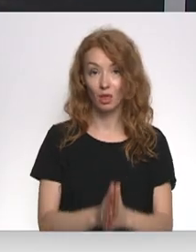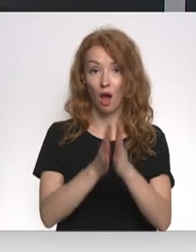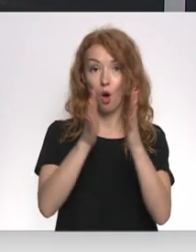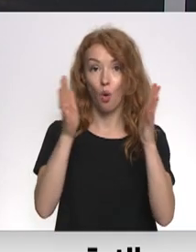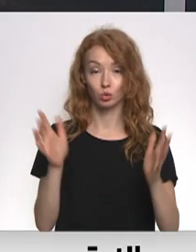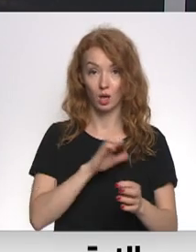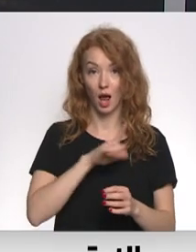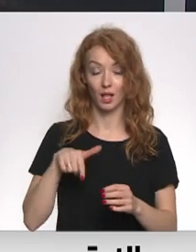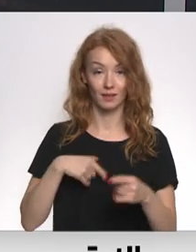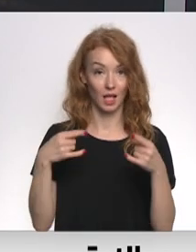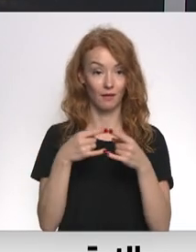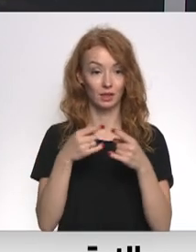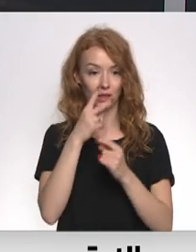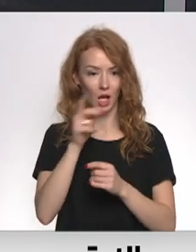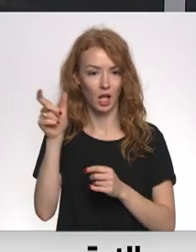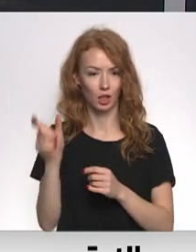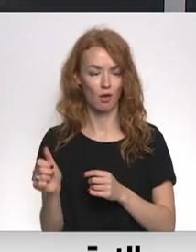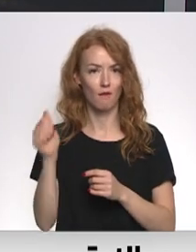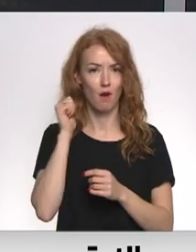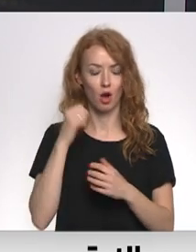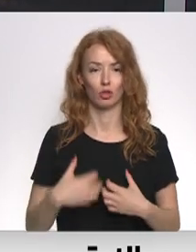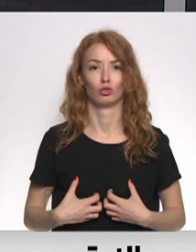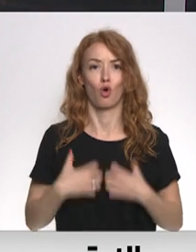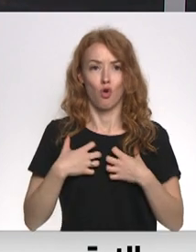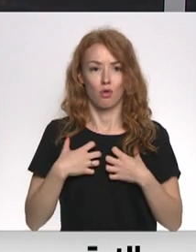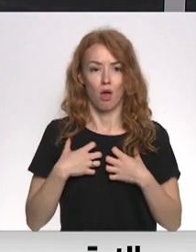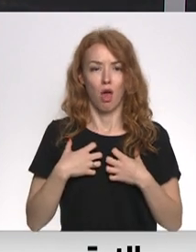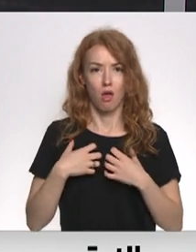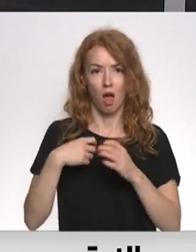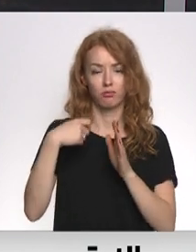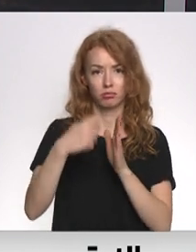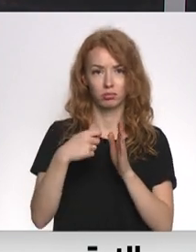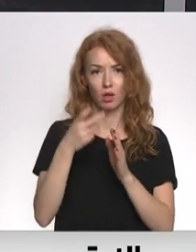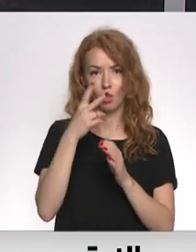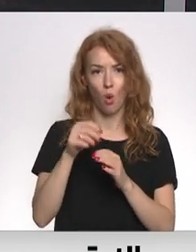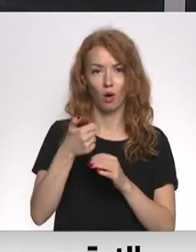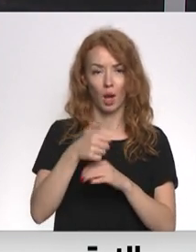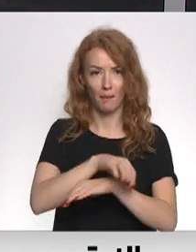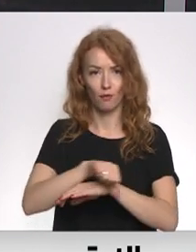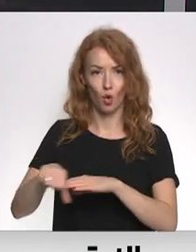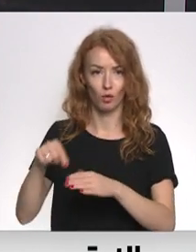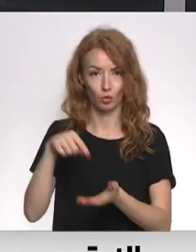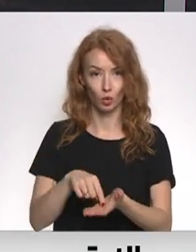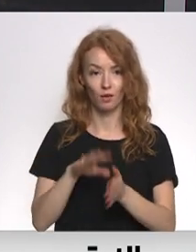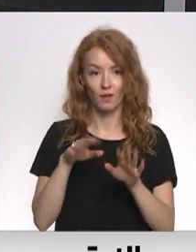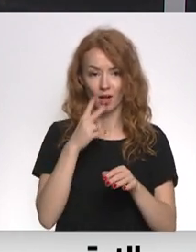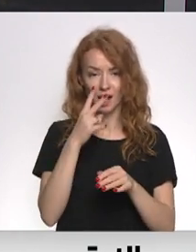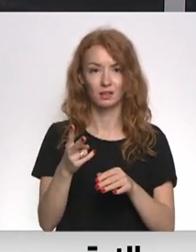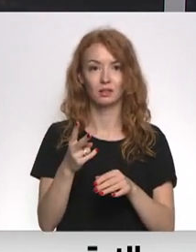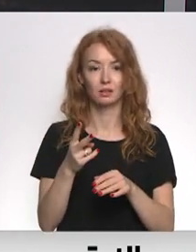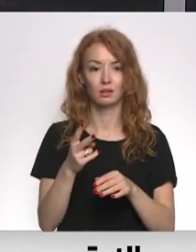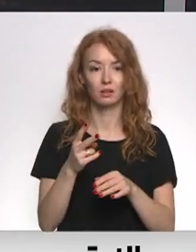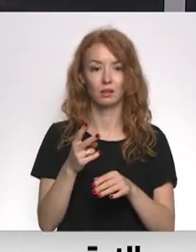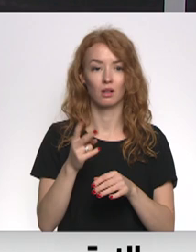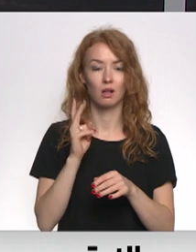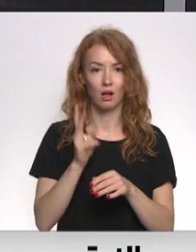Daudzus Latvijas televīzijas skatītājus vakar šokēja reportāža no Grebņevas robežpunkta. Tajā bija redzams, cik bezpalīdzīgi